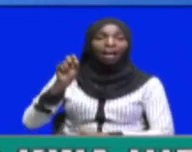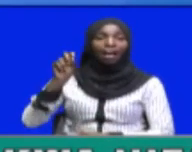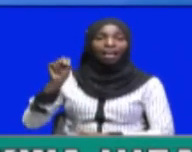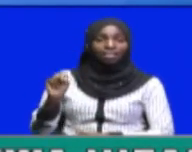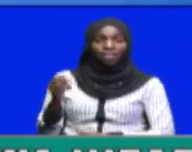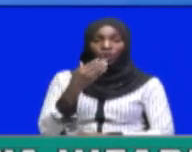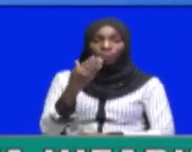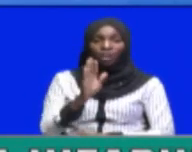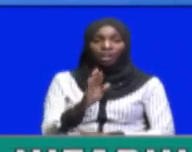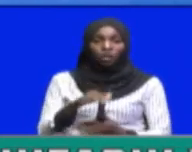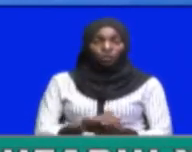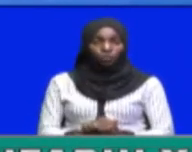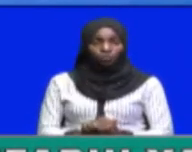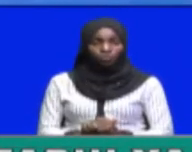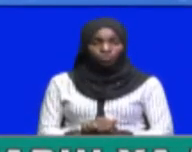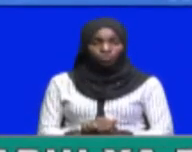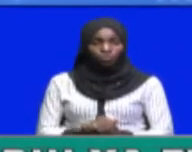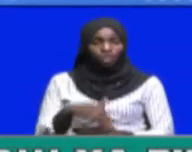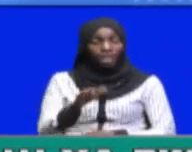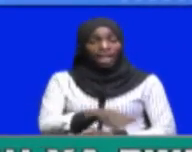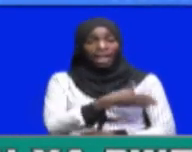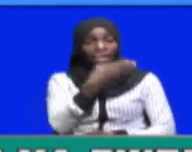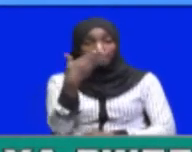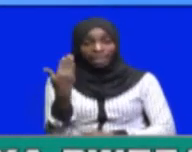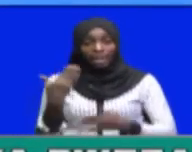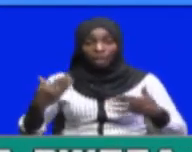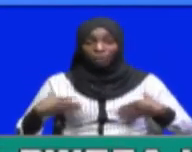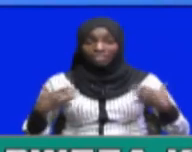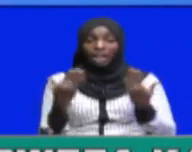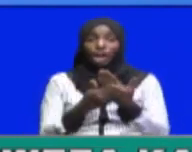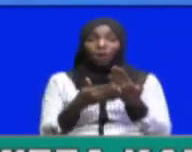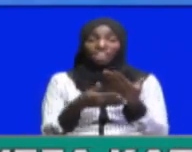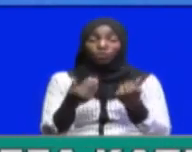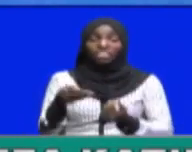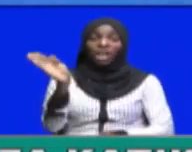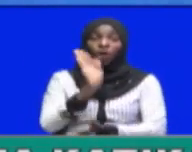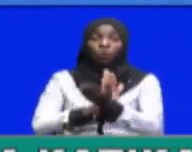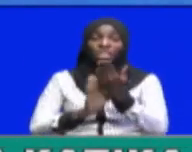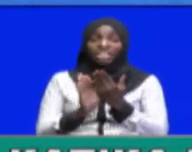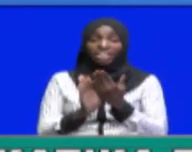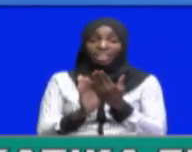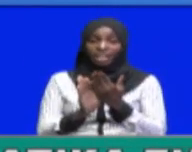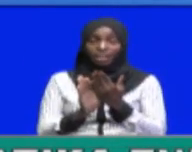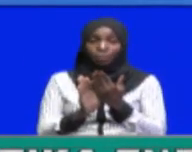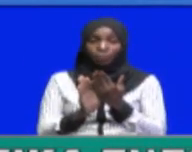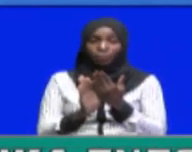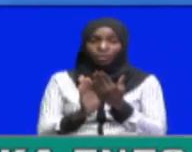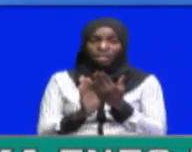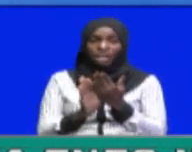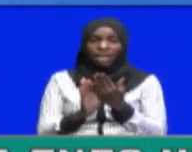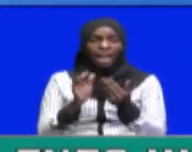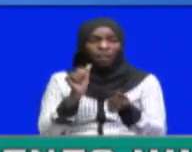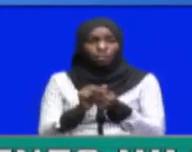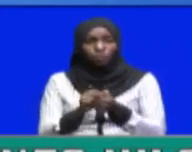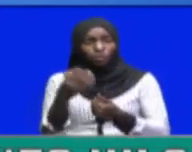hiyo. Serikali imewataka wananchi kuchukua tahadhari na kujiepusha na njia hatarishi zinazosababisha ugonjwa